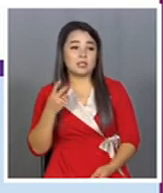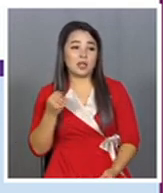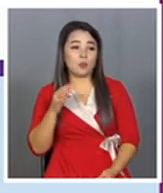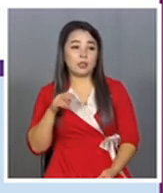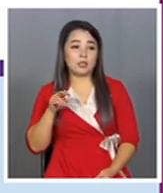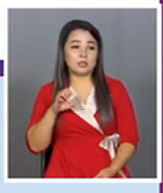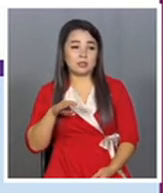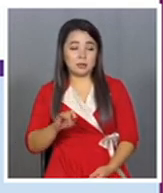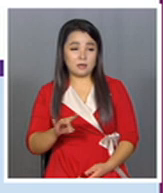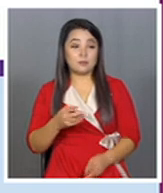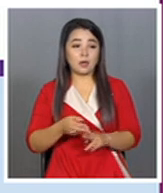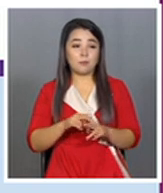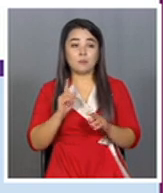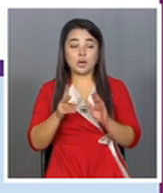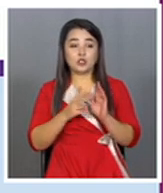Энциклопедистер